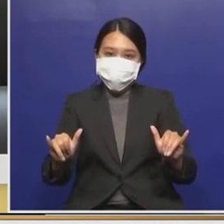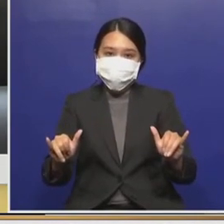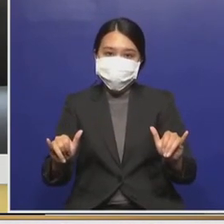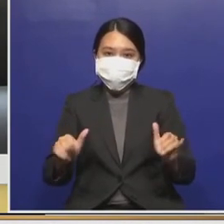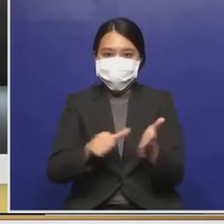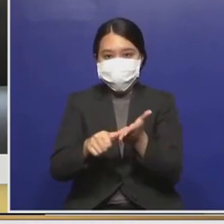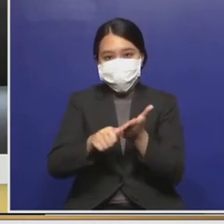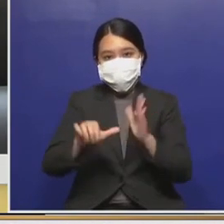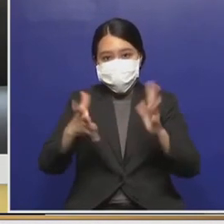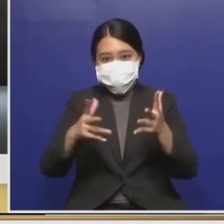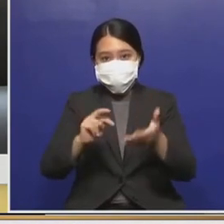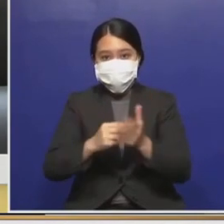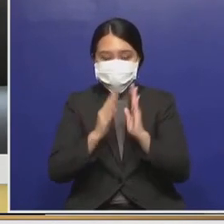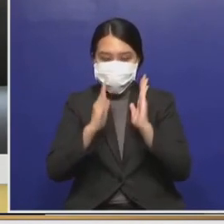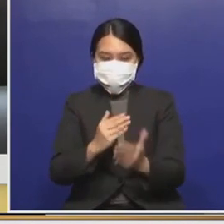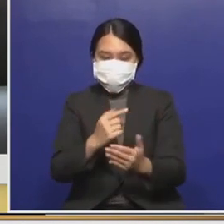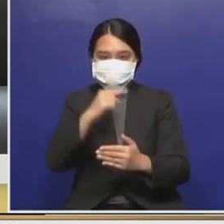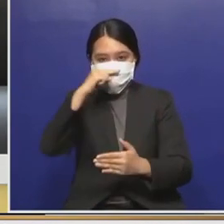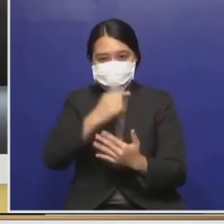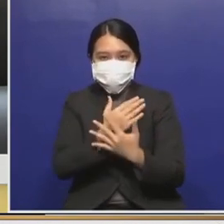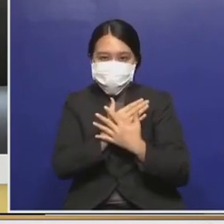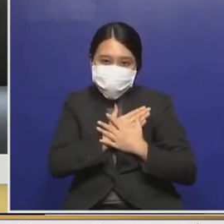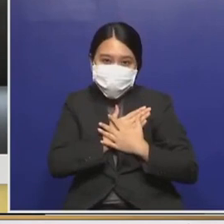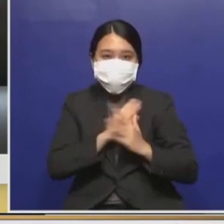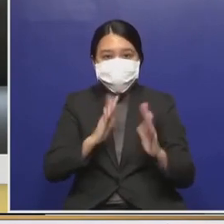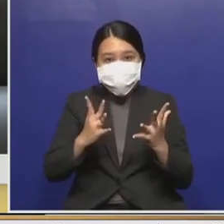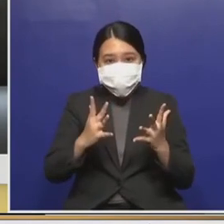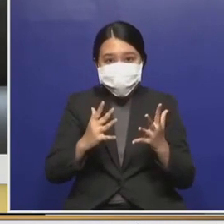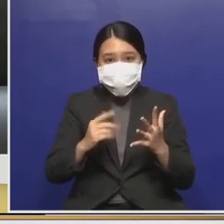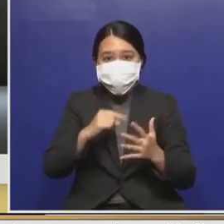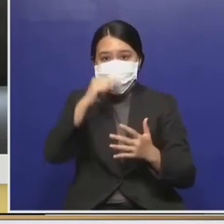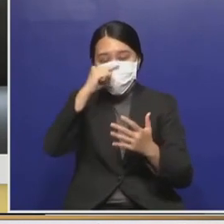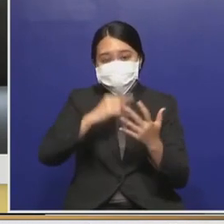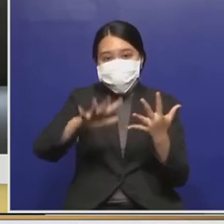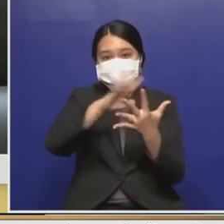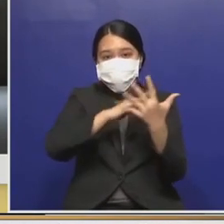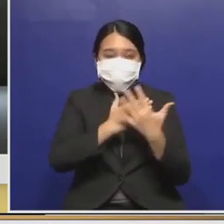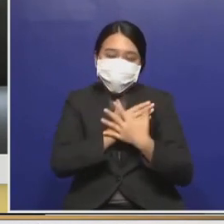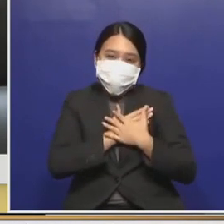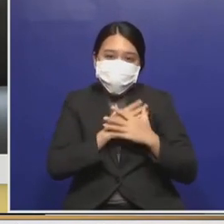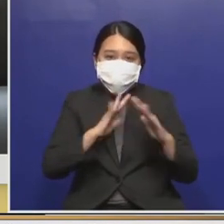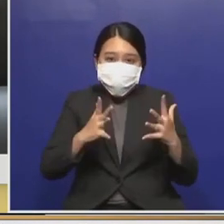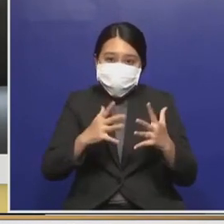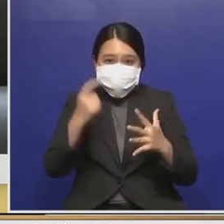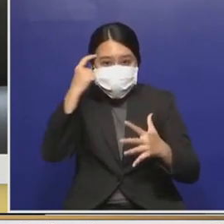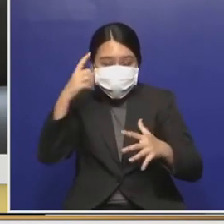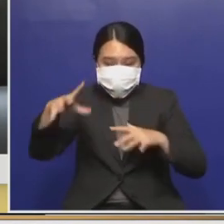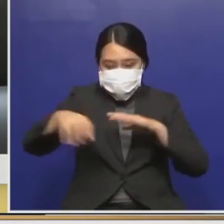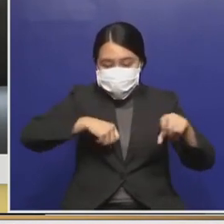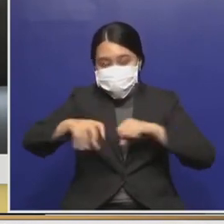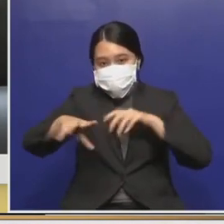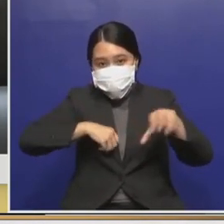คุไม่รักคนไทย คุไมรกประเทศชาติ เอาแต่ได้